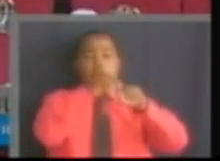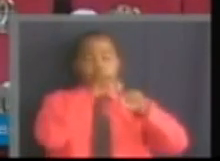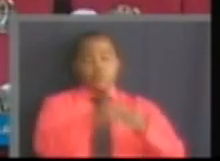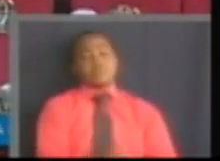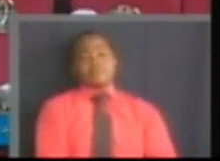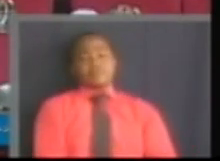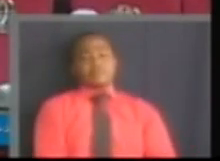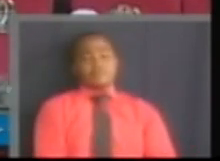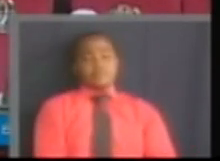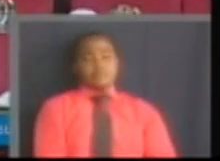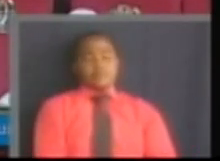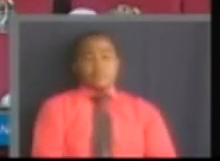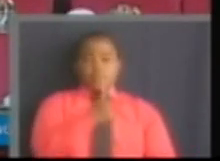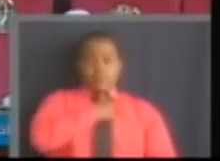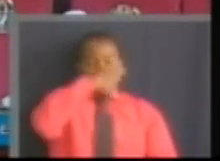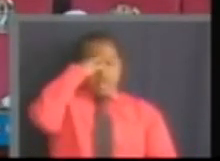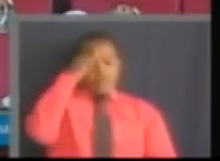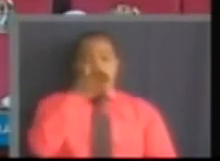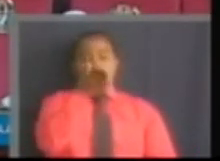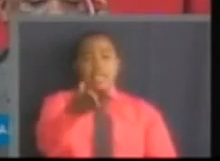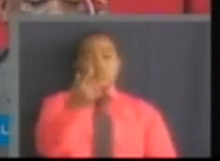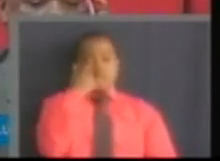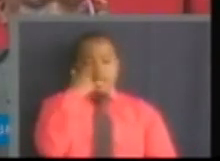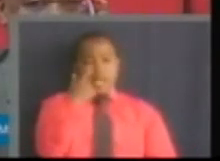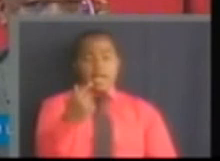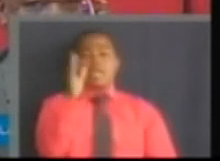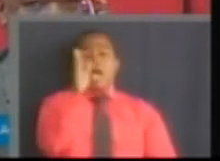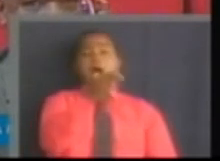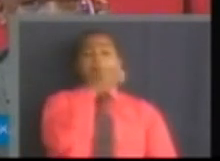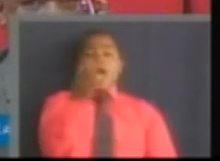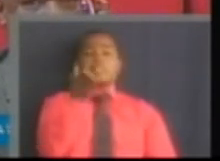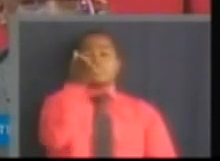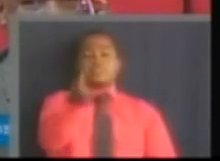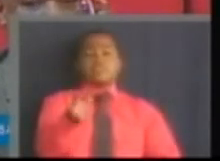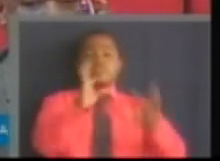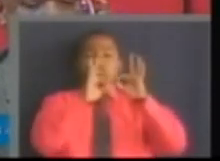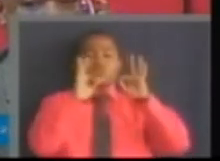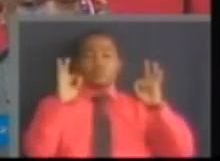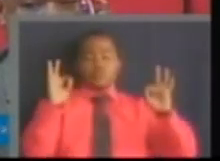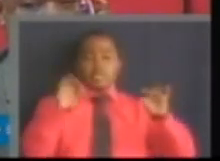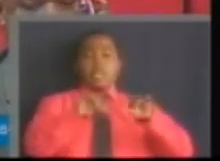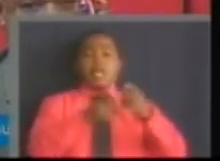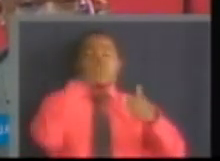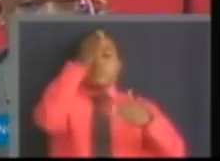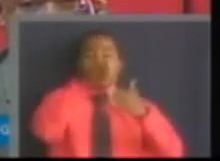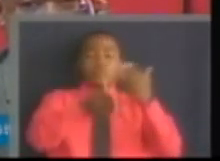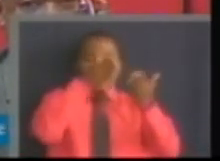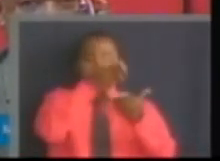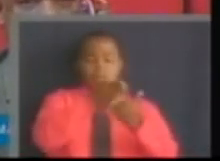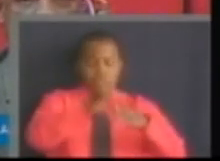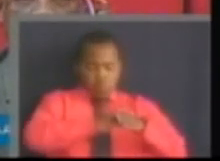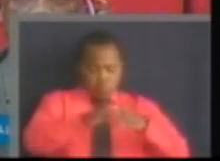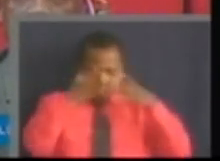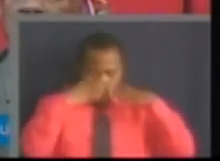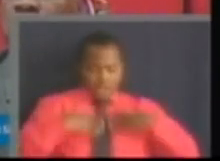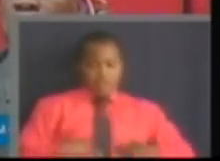mheshimiwa mwenyekiti, na hili tutaliangalia ili hali iwe nzuri. Lakini mwisho kabisa la mavazi, mimi nilikuwa